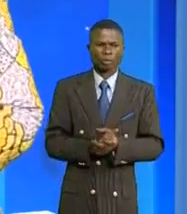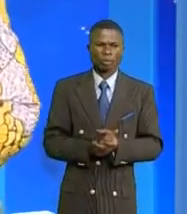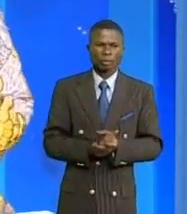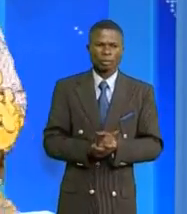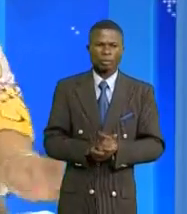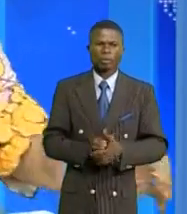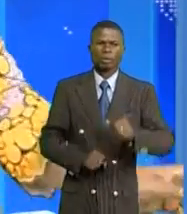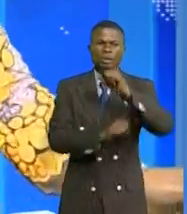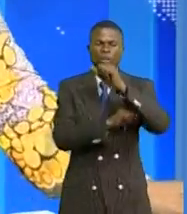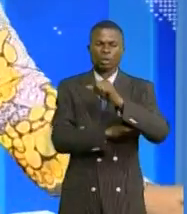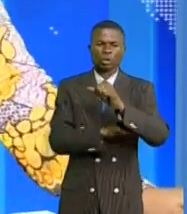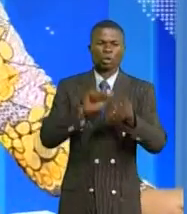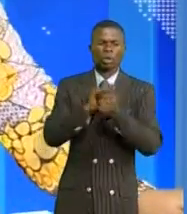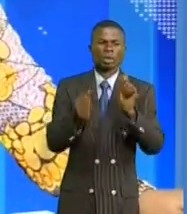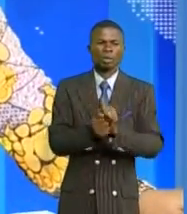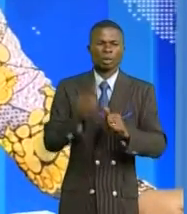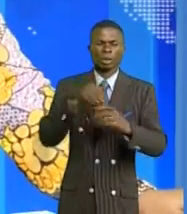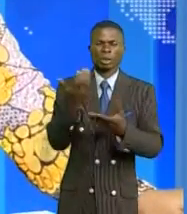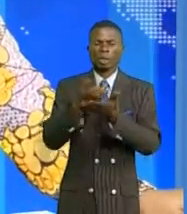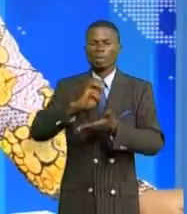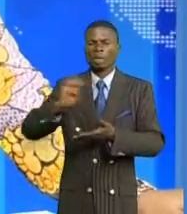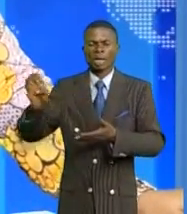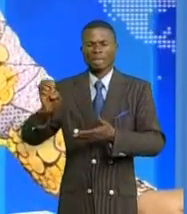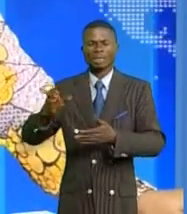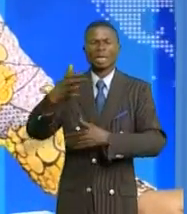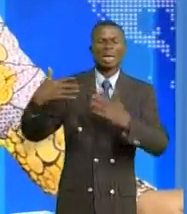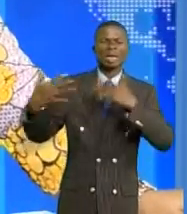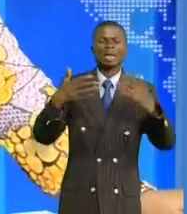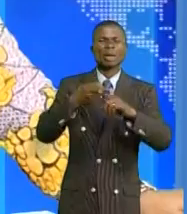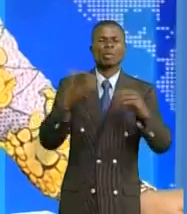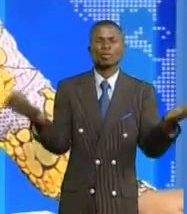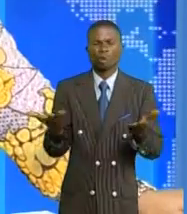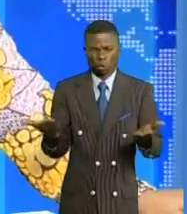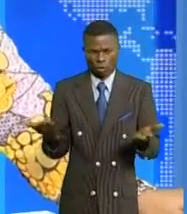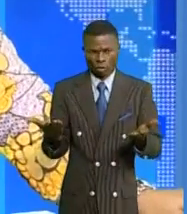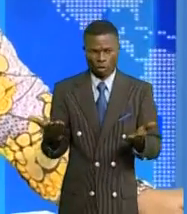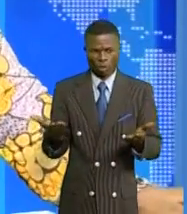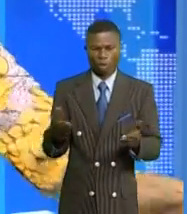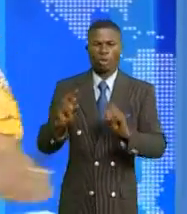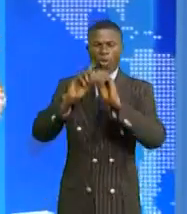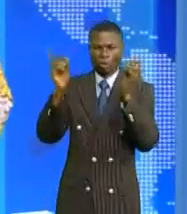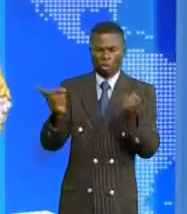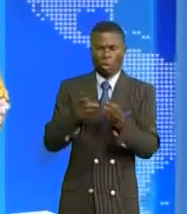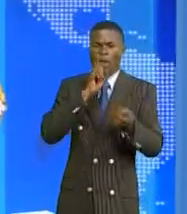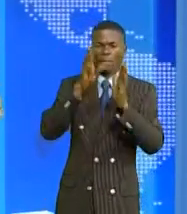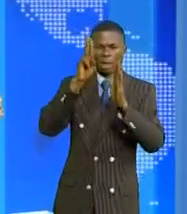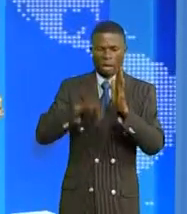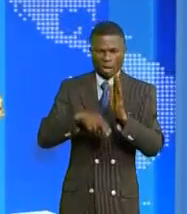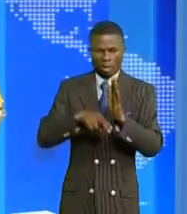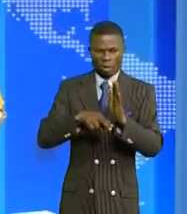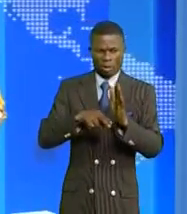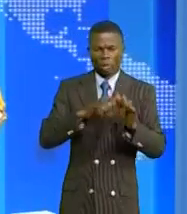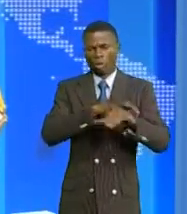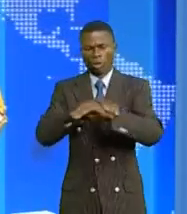Derrière toutes les atrocités commises dans la partie est de la République démocratique du Congo, une délégation des parlementaires conduite par